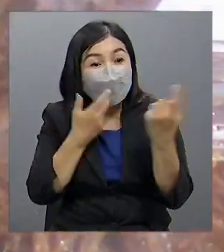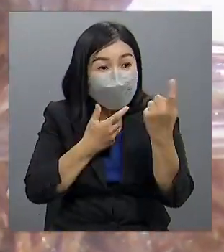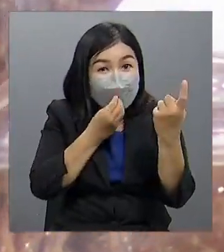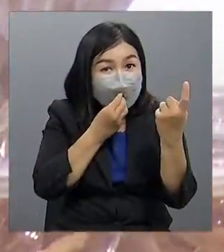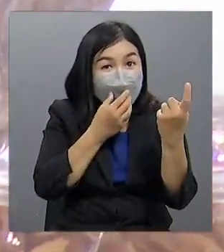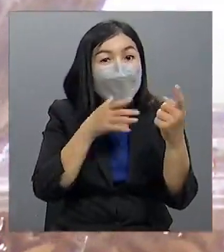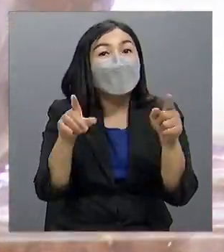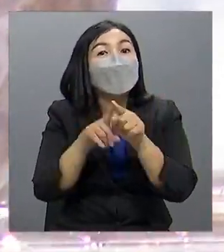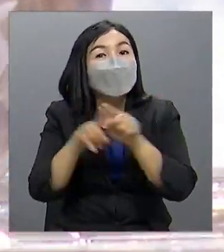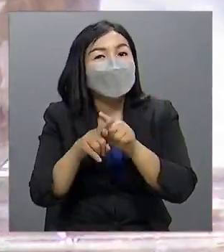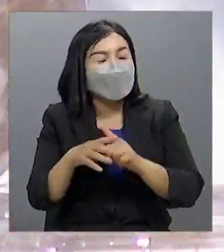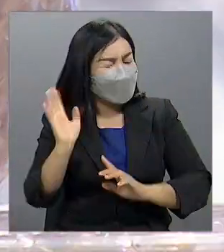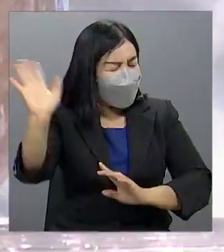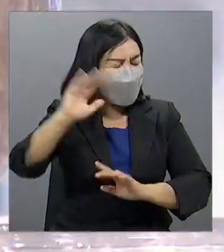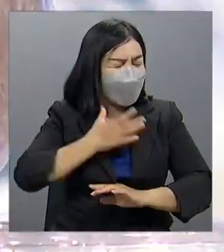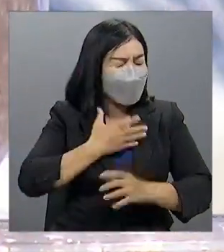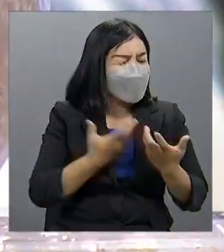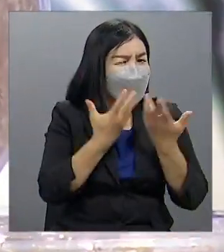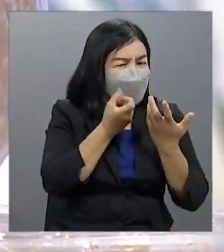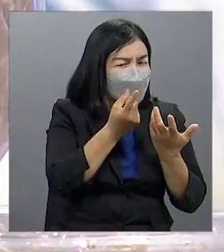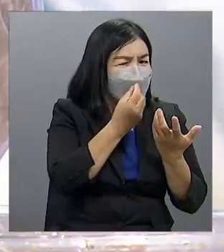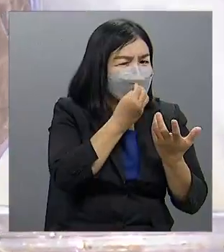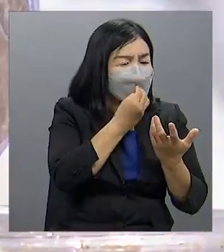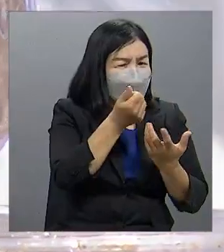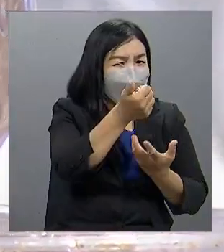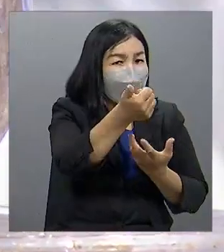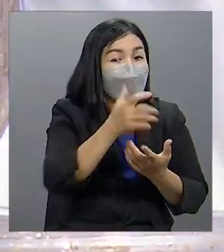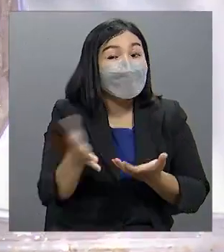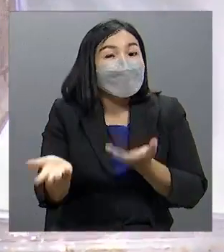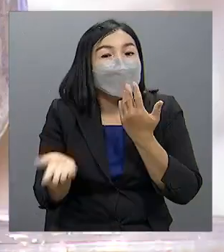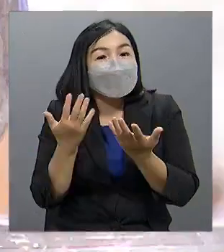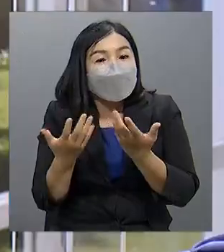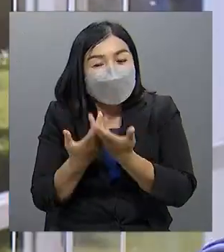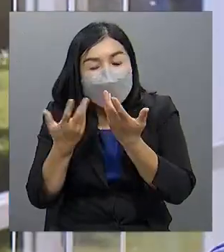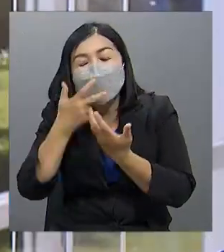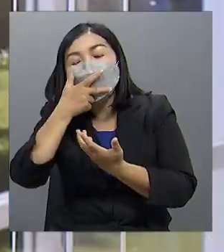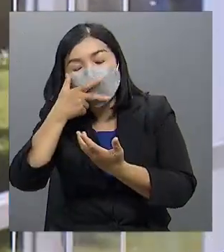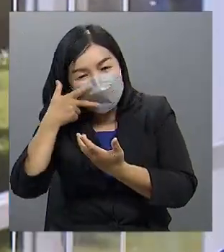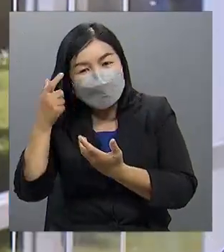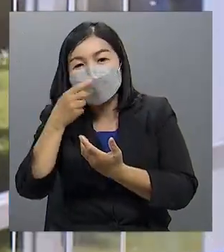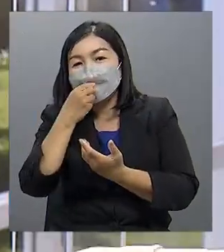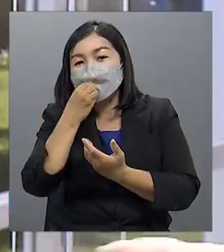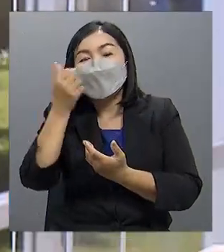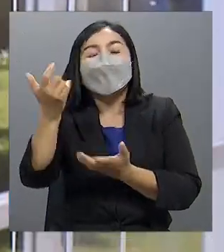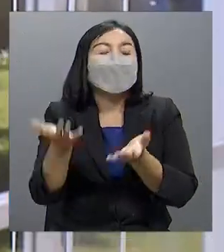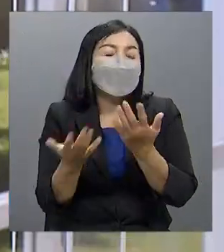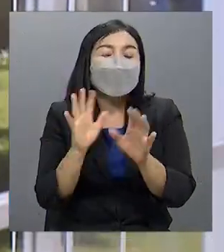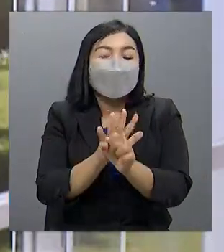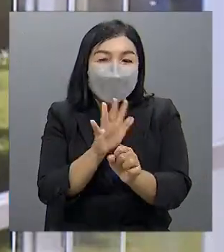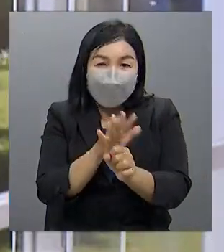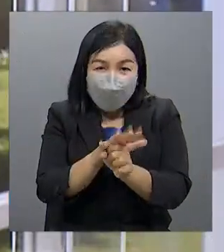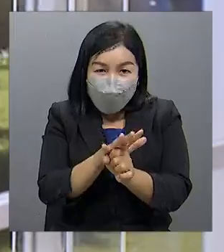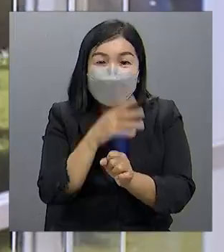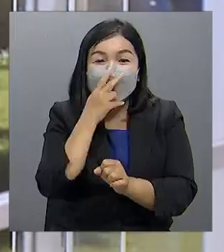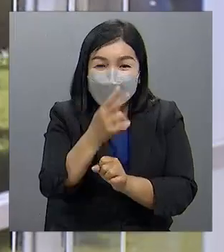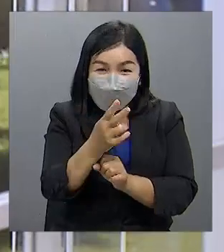ครับปกติ กินหญ้าสด ชอบกินหญ้าสดแต่ยุ้ยชมัยพรเขาชอบกินหญ้าหวาน เอออะล่ะอะล่ะแบบกันเดี๋ยวเราไปคุยกับ ผู้ประกอบการดีกว่านะคะ